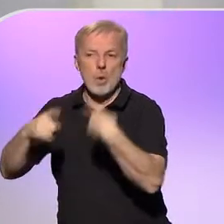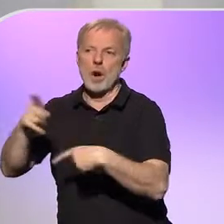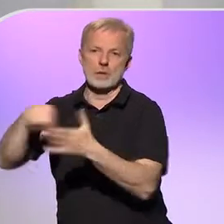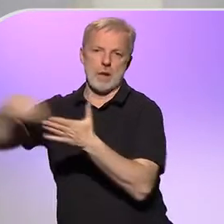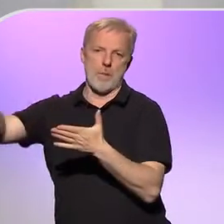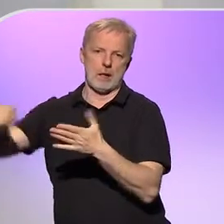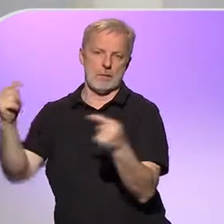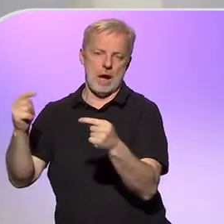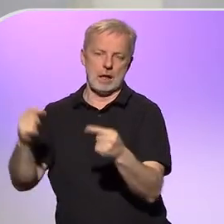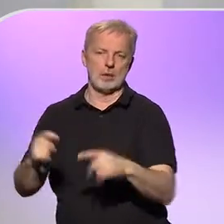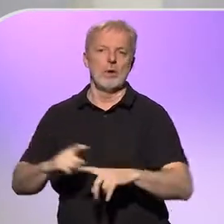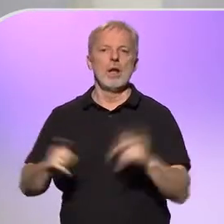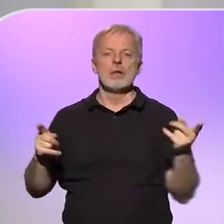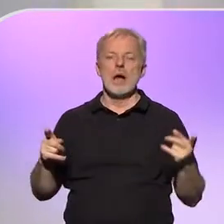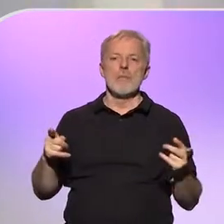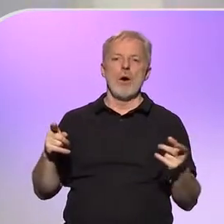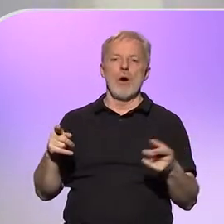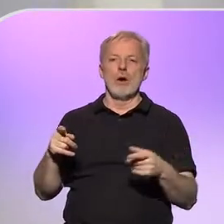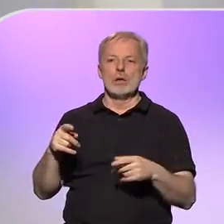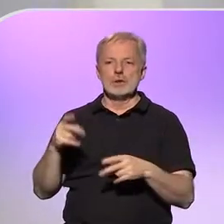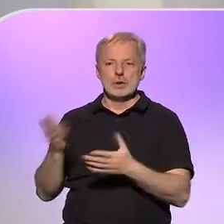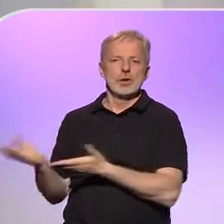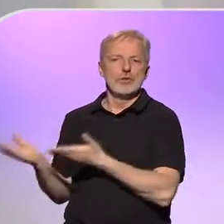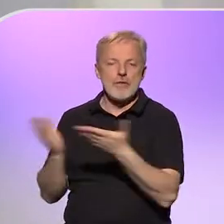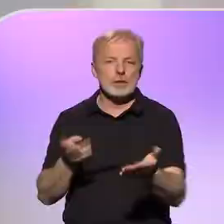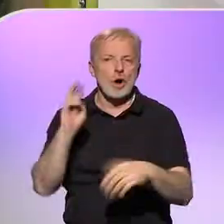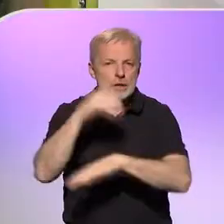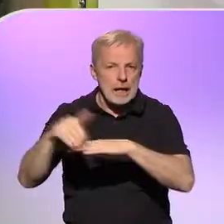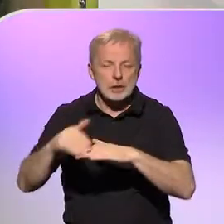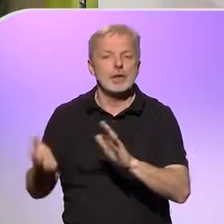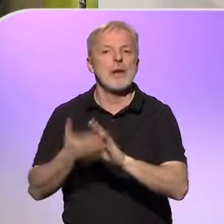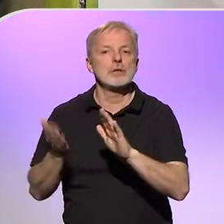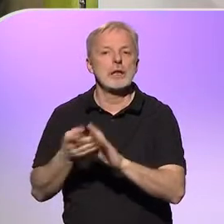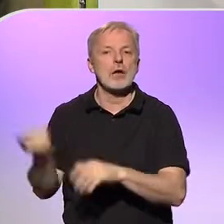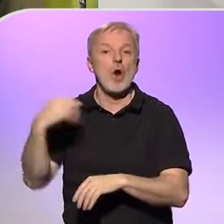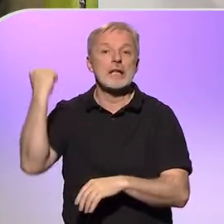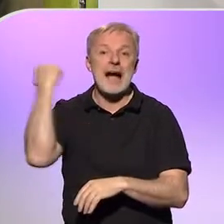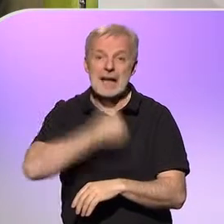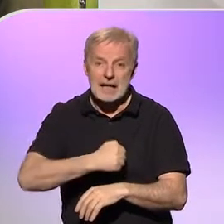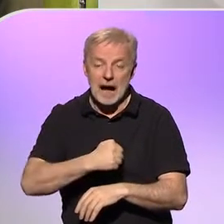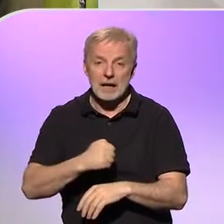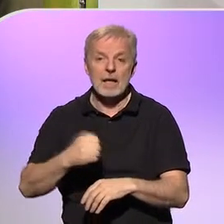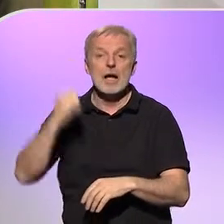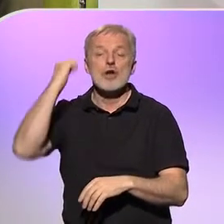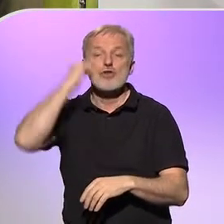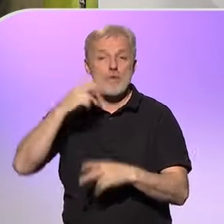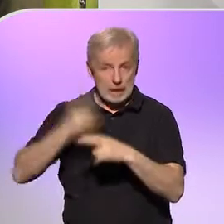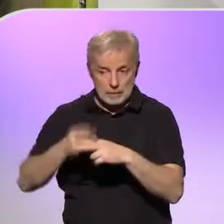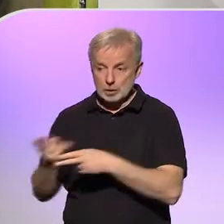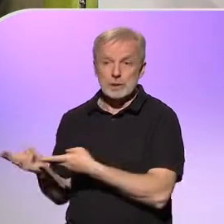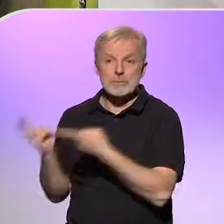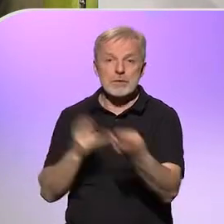republiky, třeba z Kanady vás to může stát třeba až 3 miliony. A právě limity. Záleží, do které země jedete, jak